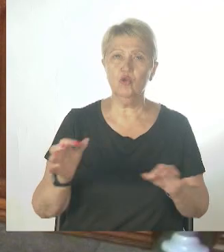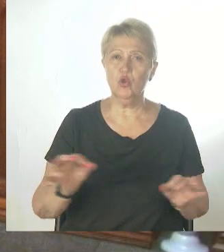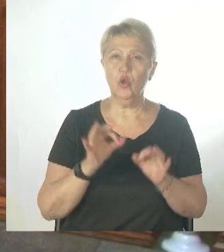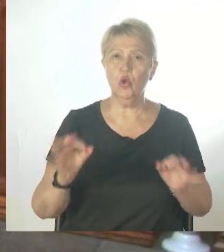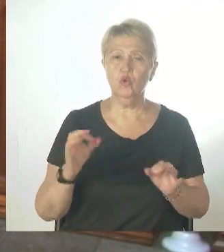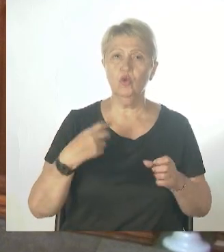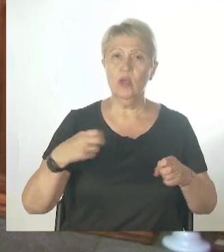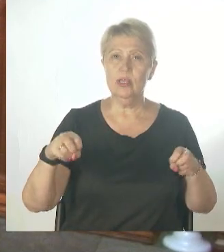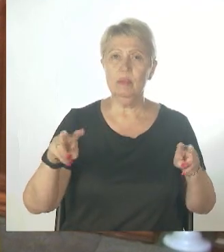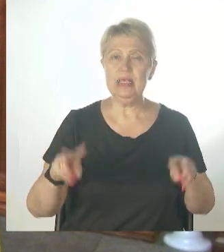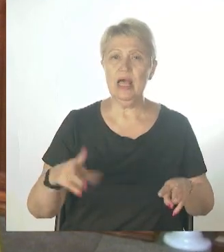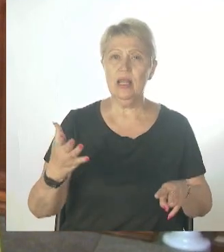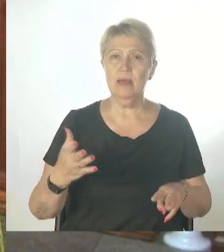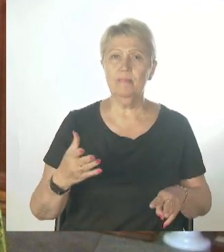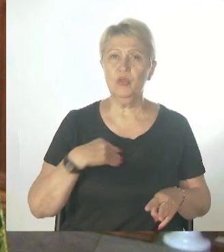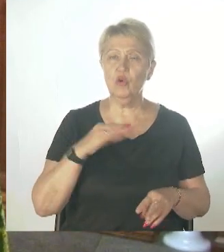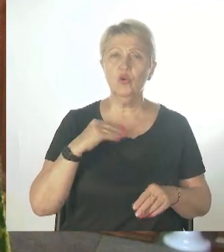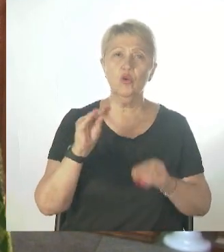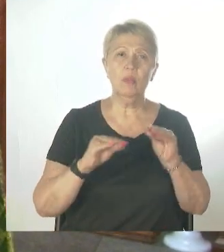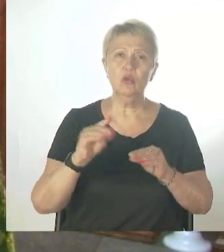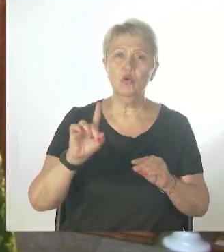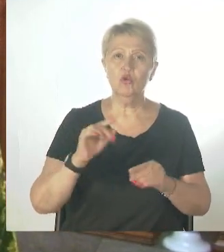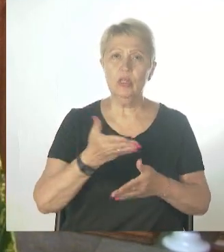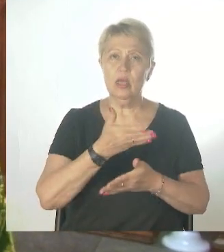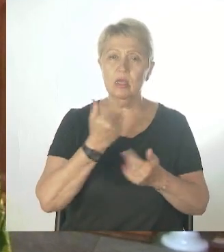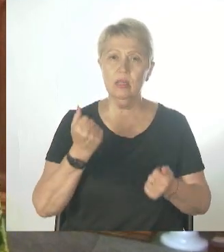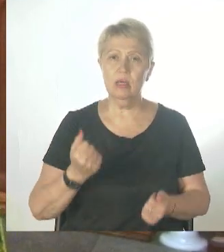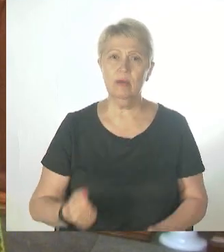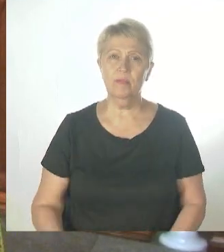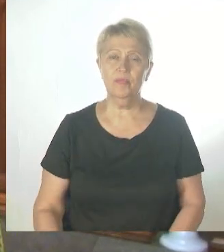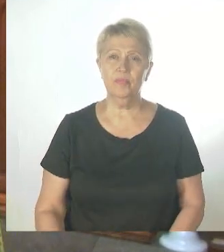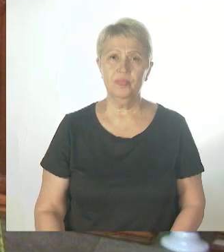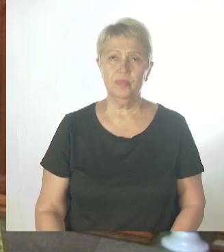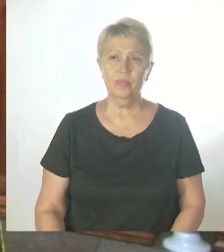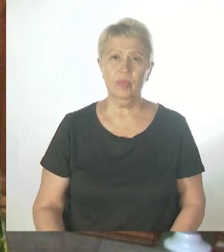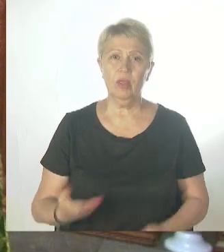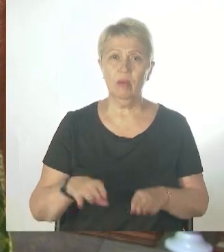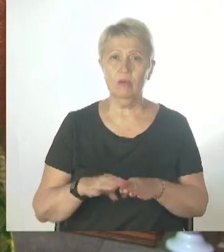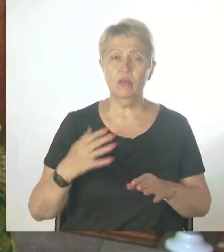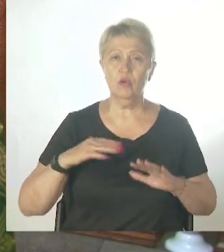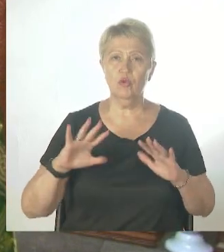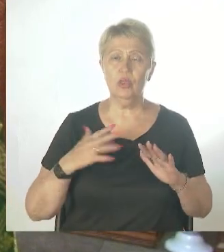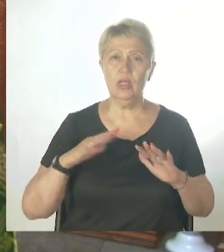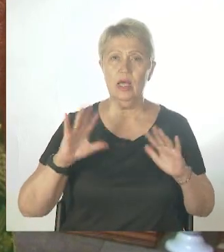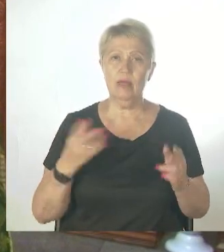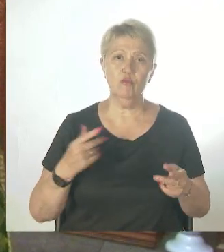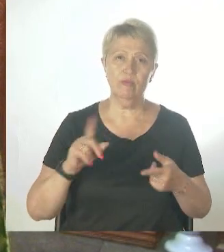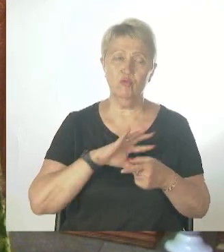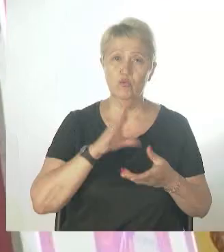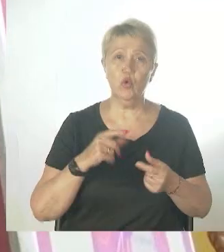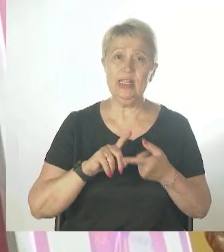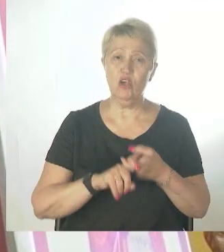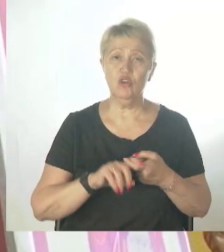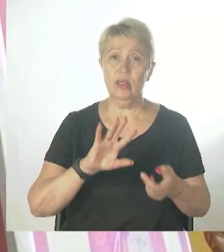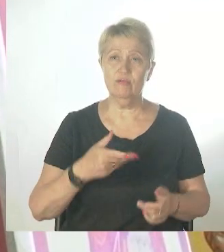не подлаживал, никто специально пятилетки не писал. Но так сложилось, Богу было так